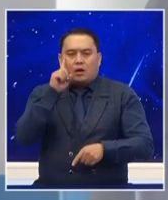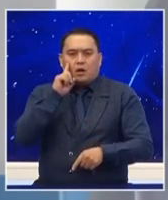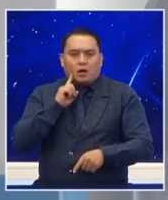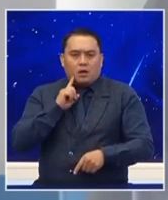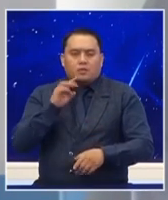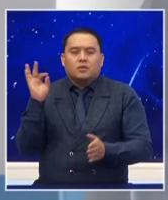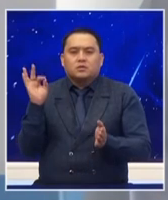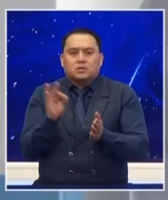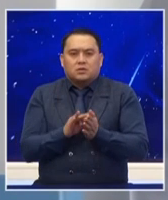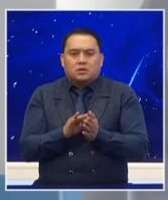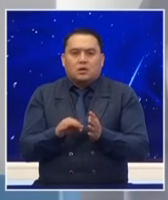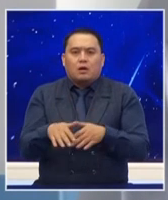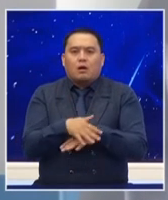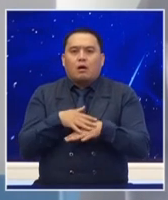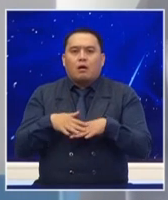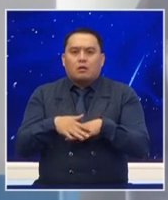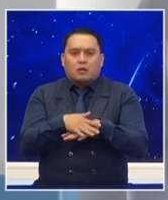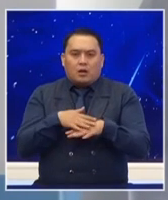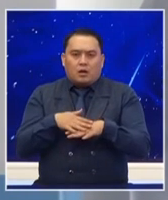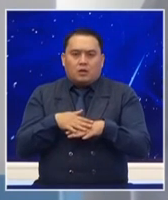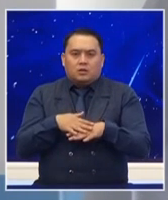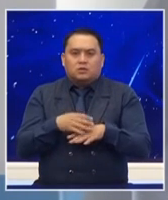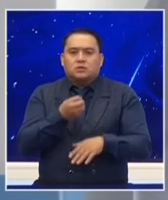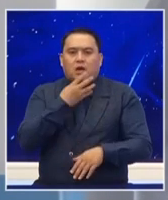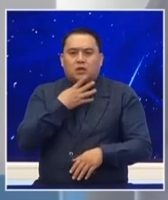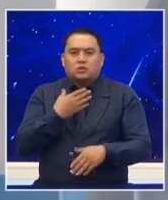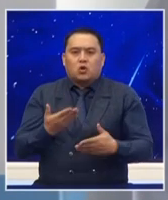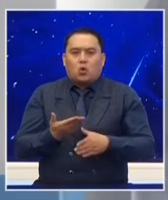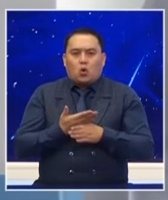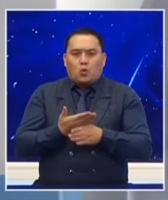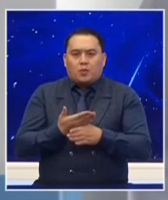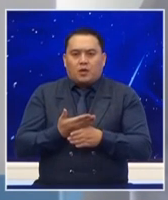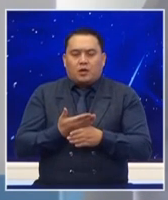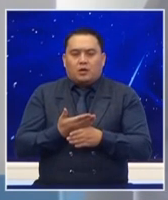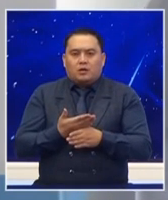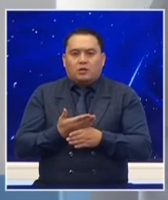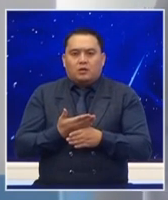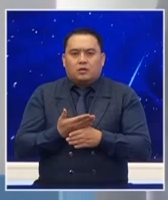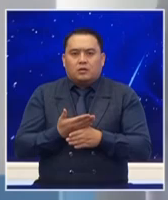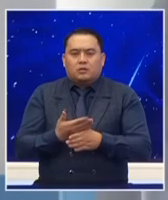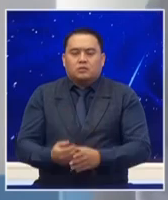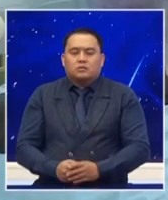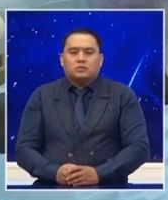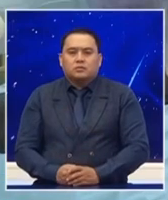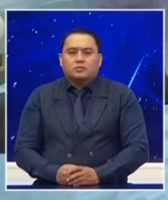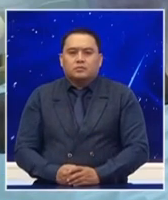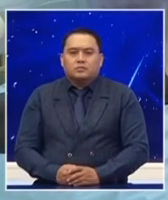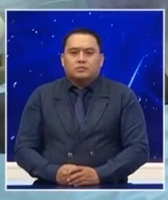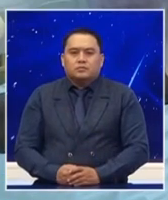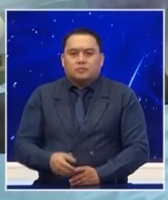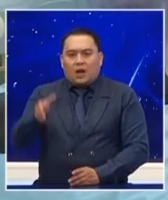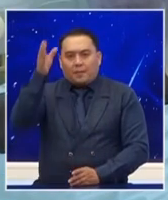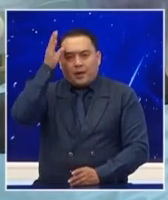оборудованияның мақсаты халыққа жақсы көмек көрсету және тез сауығып шығып кетуіне көмектеседі. Білім